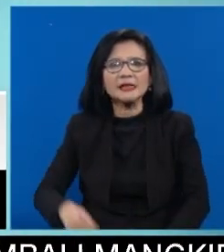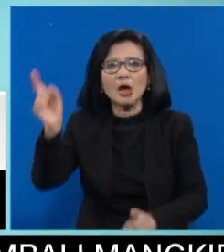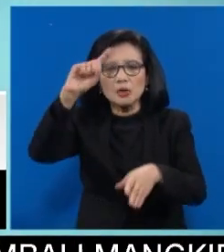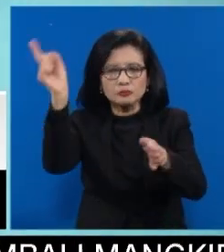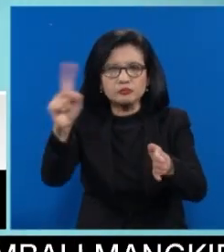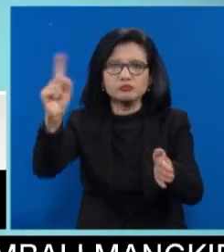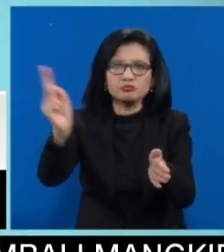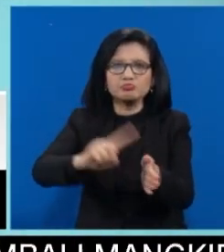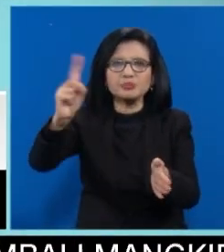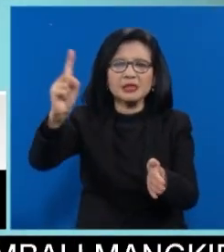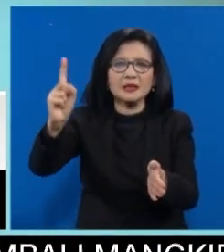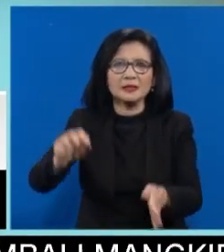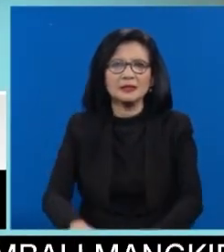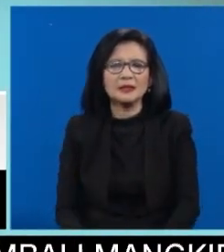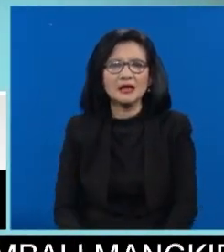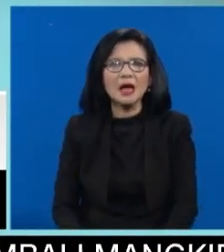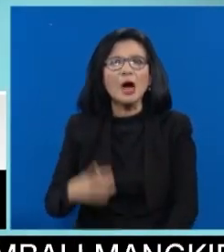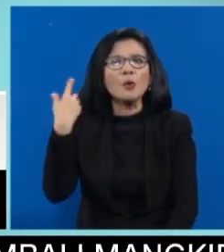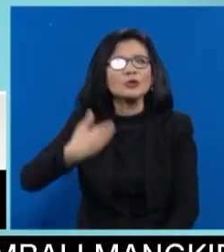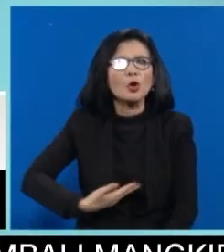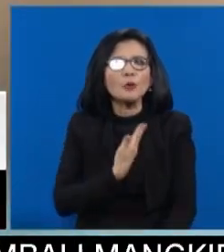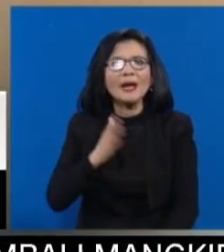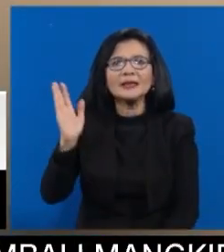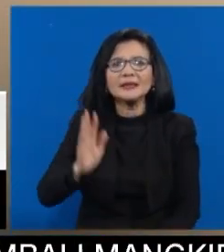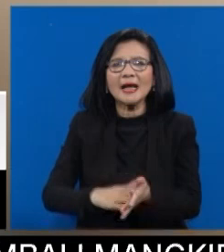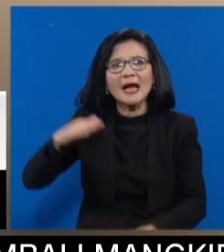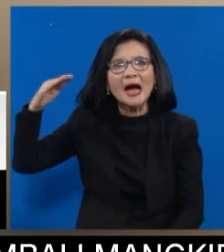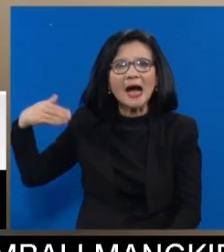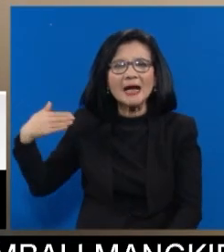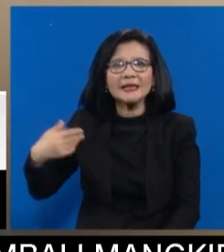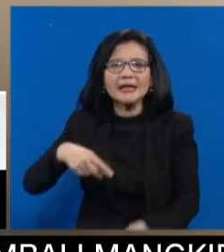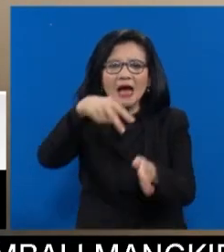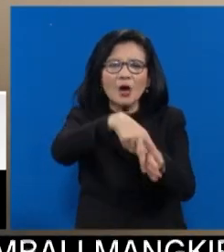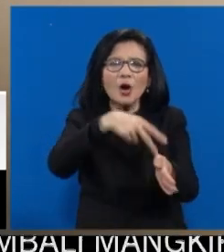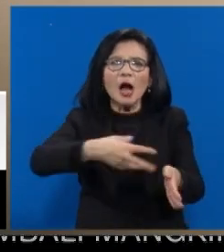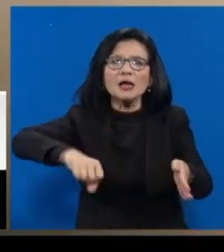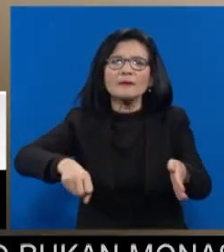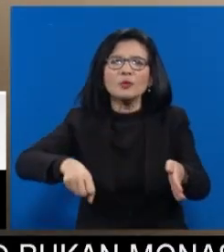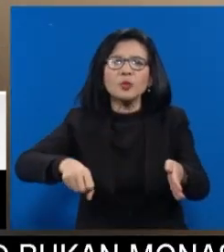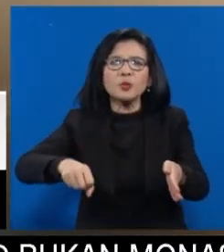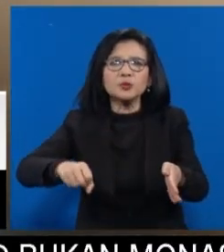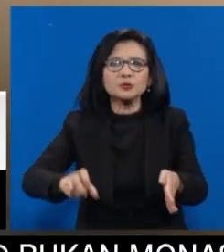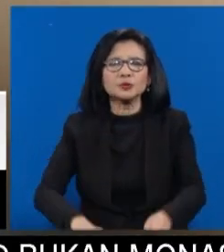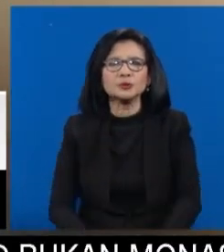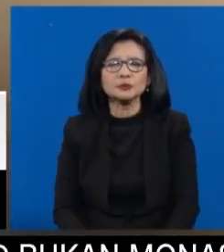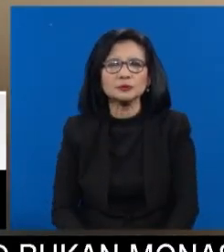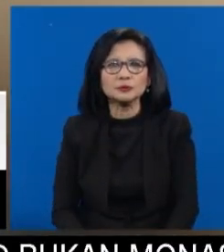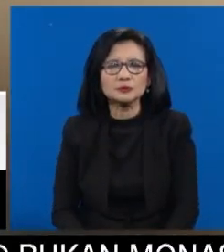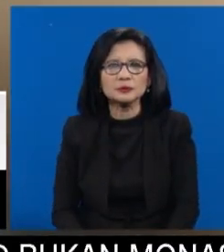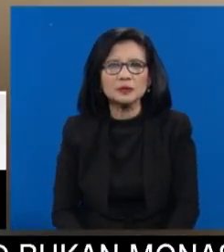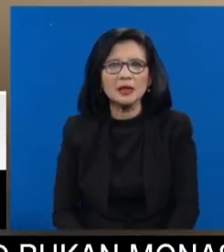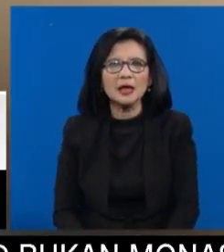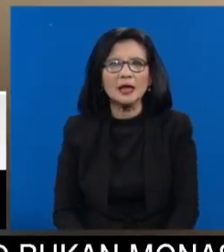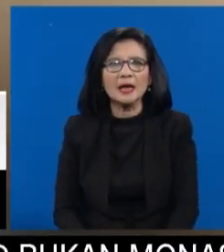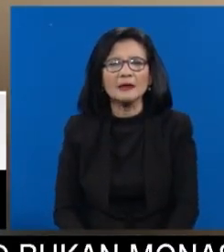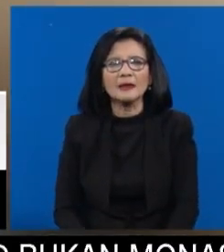siang. Peristiwa itu terjadi saat korban dan adiknya sedang berboncengan mengendarai sepeda motor di kawasan Kampung Mungguruk Panjang, Desa